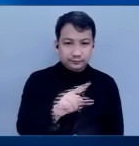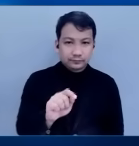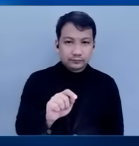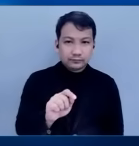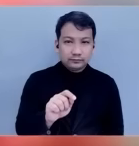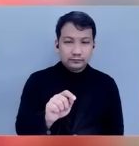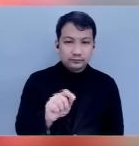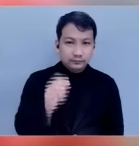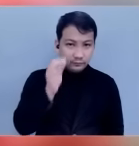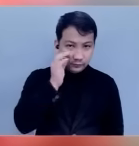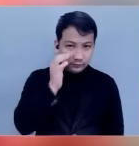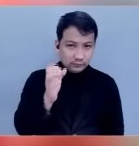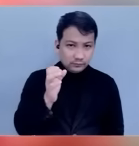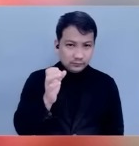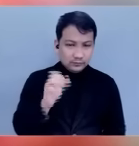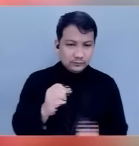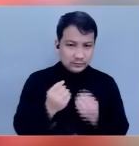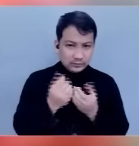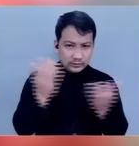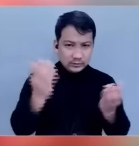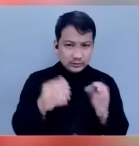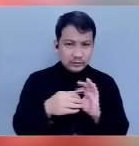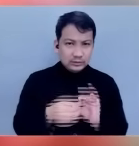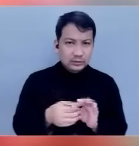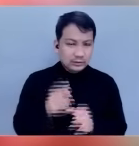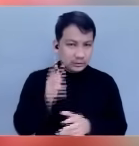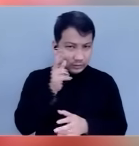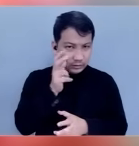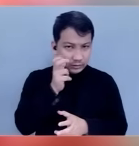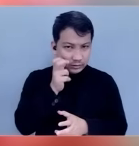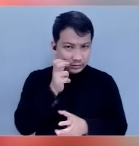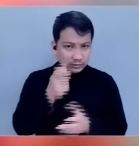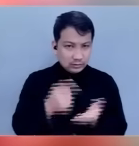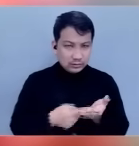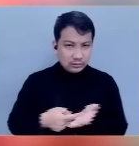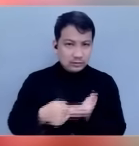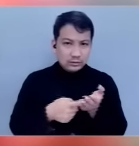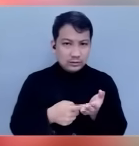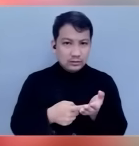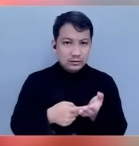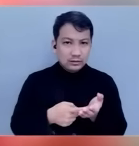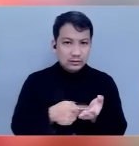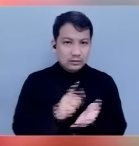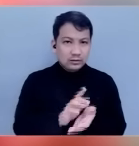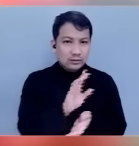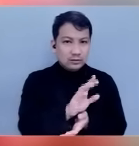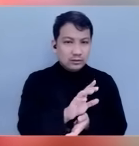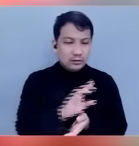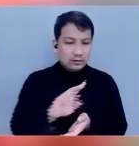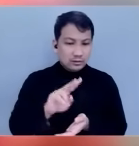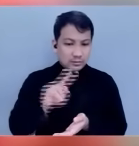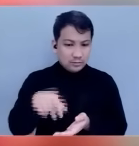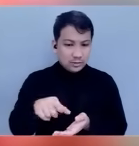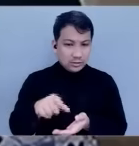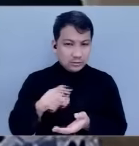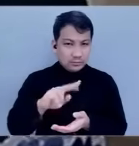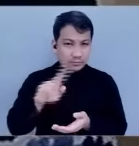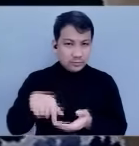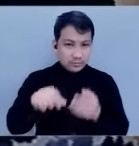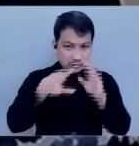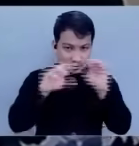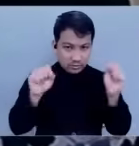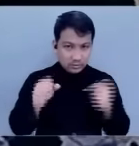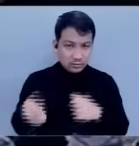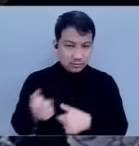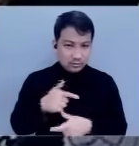Franz Castro, ibinunyag niyang may naririnig siyang nag-uusap na patatalsikin ang pangalawang pangulo. Oh,